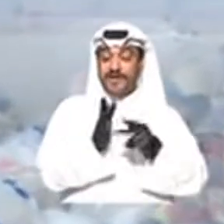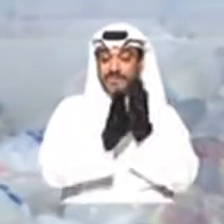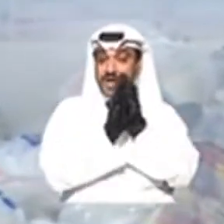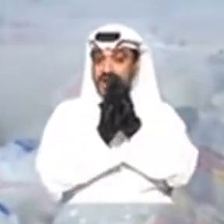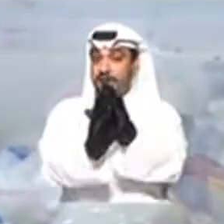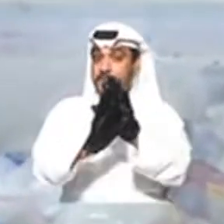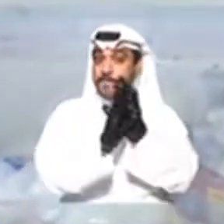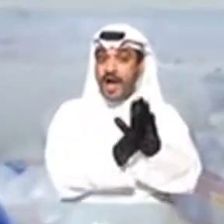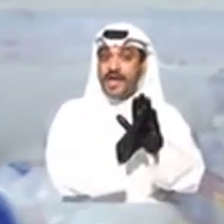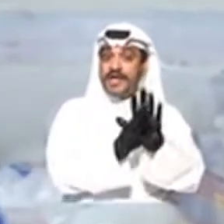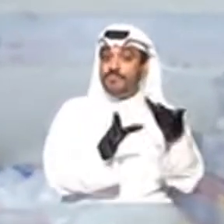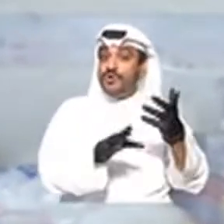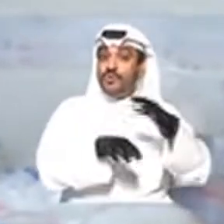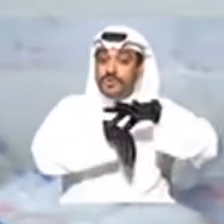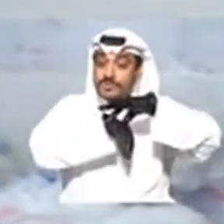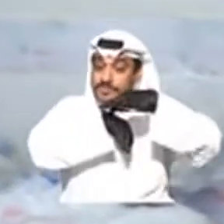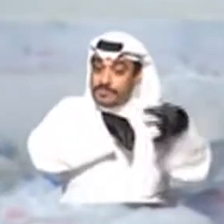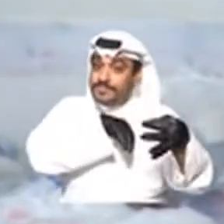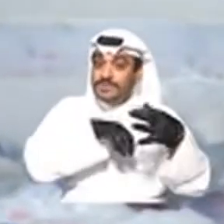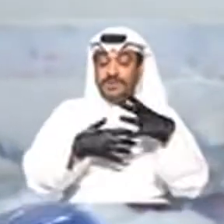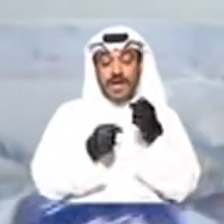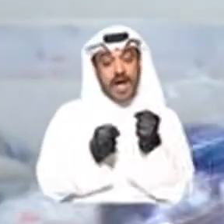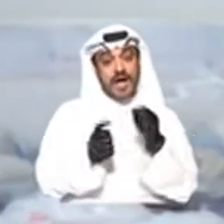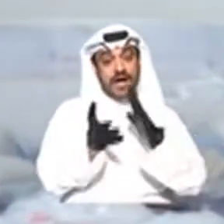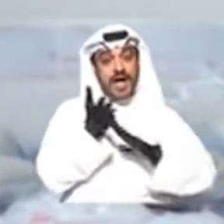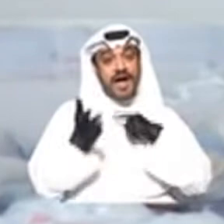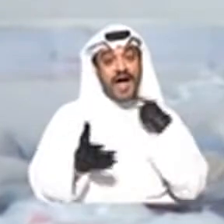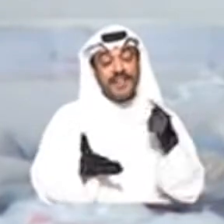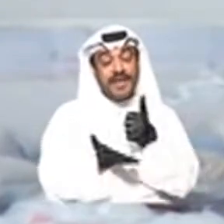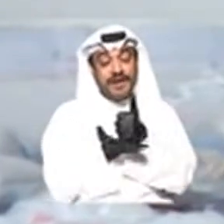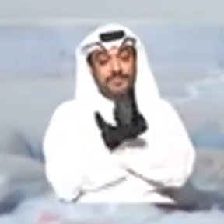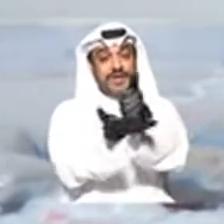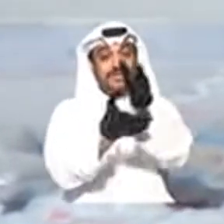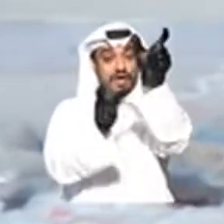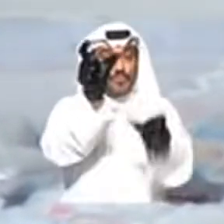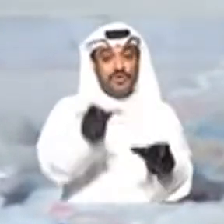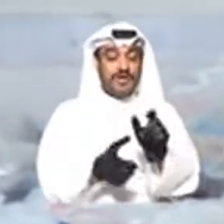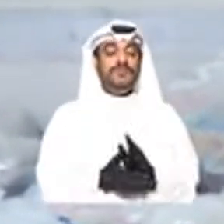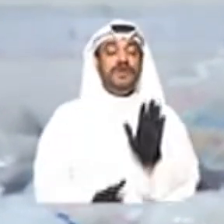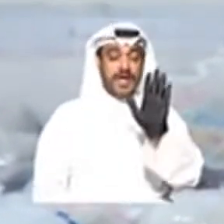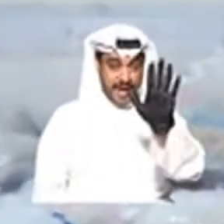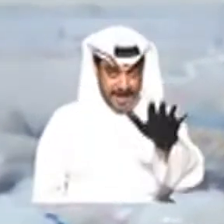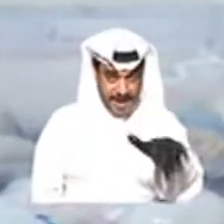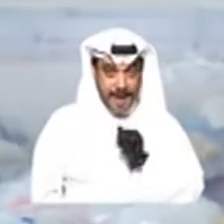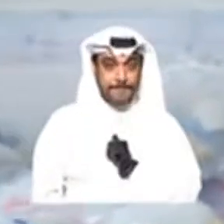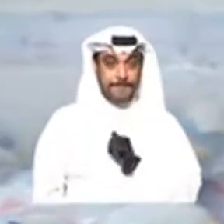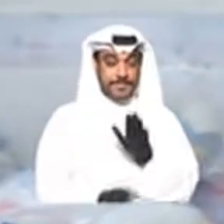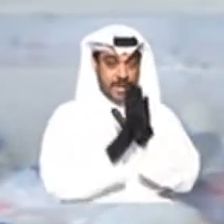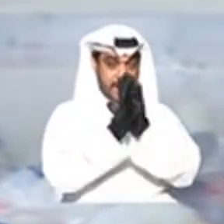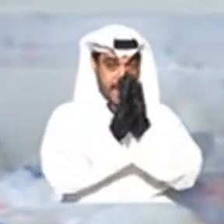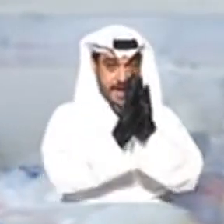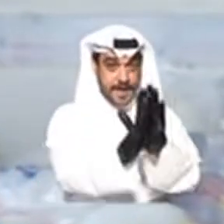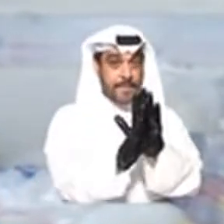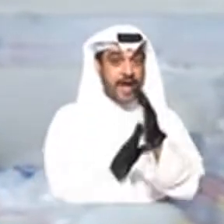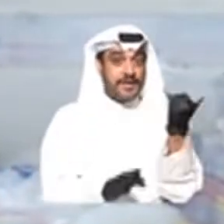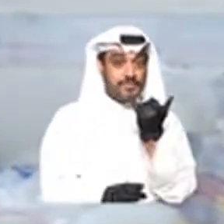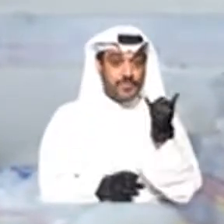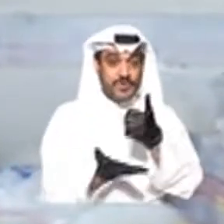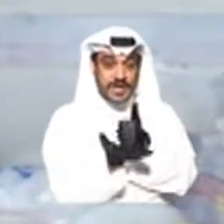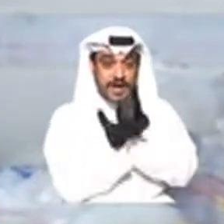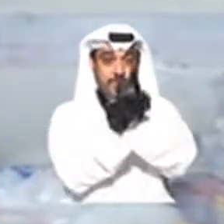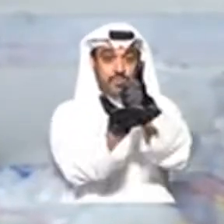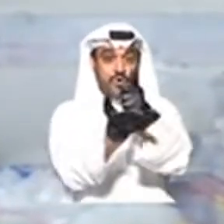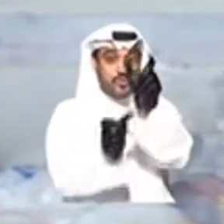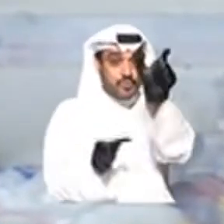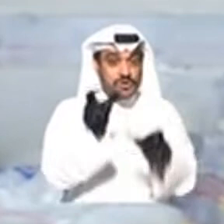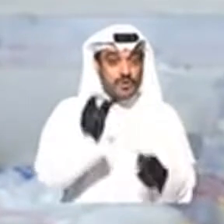أيضا متطوعين في جمعية الهلال الأحمر؟ نعم طبعا، بالنسبة لحماية المتطوعين هم متعلمين يلبسون الكمام والقفازات، ويصير